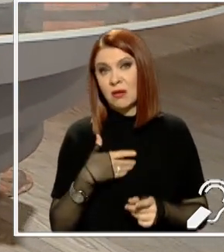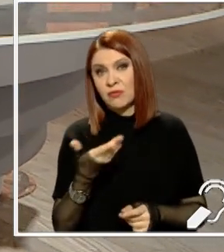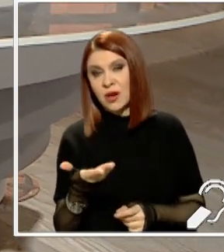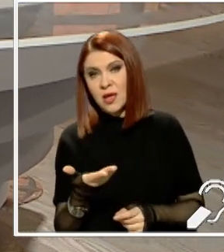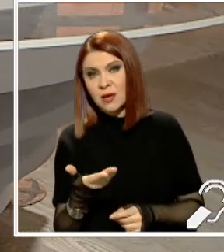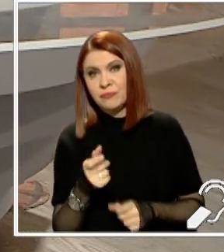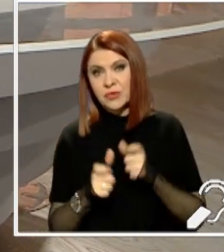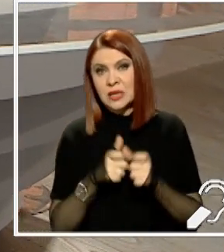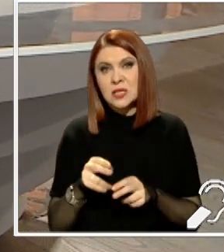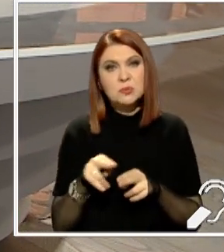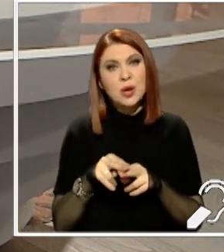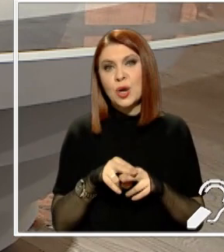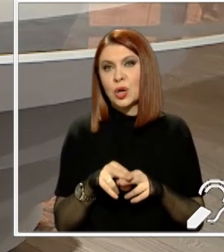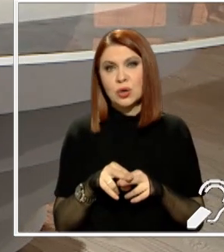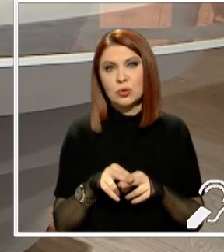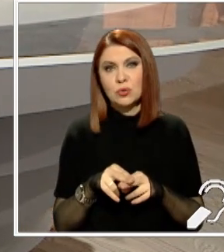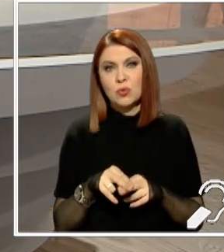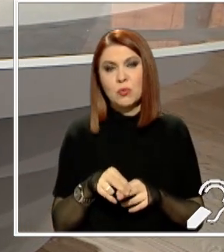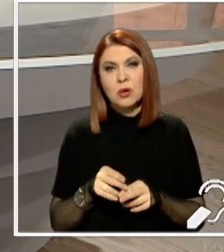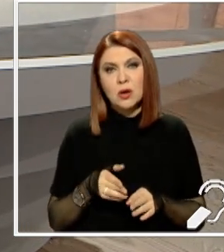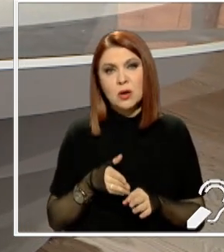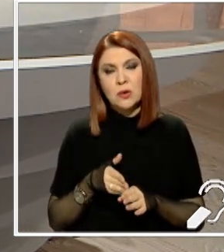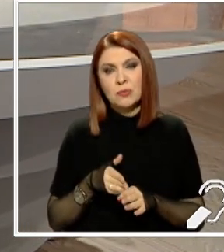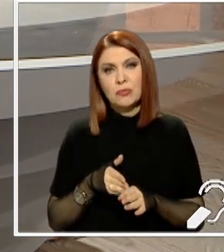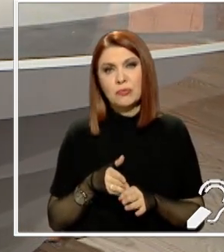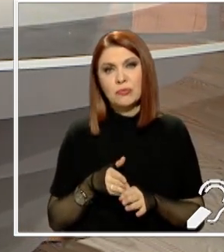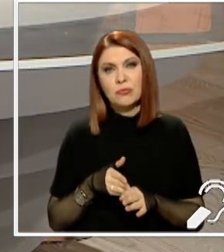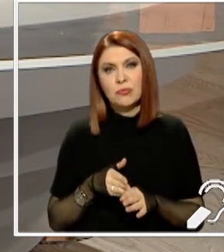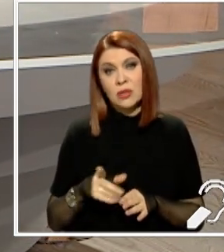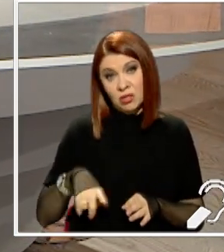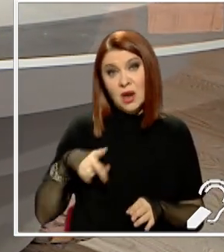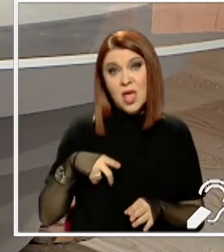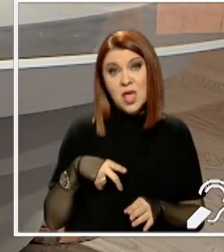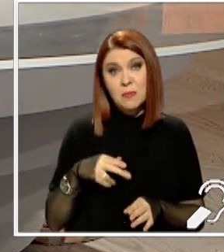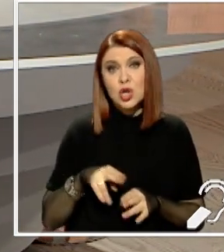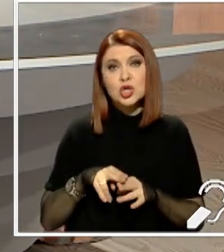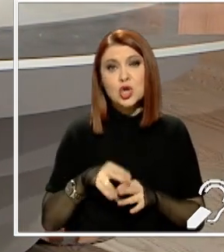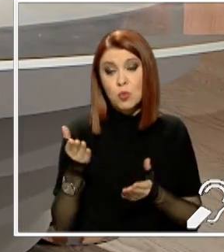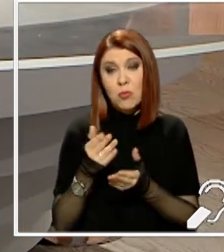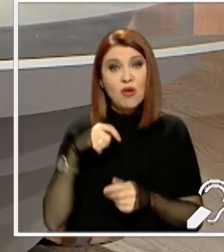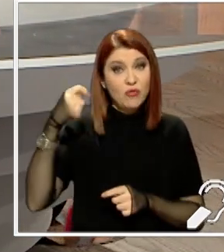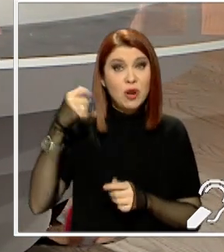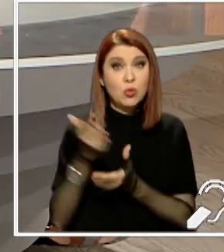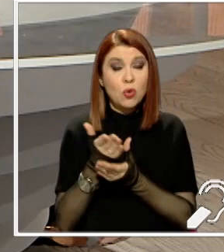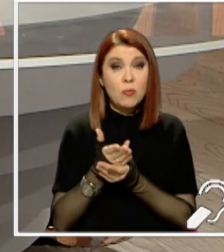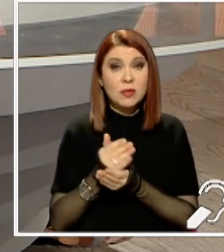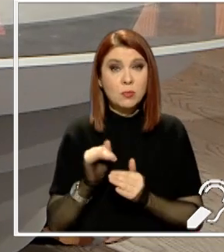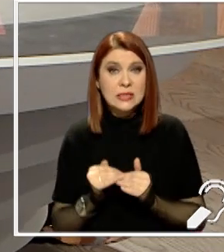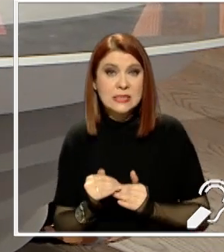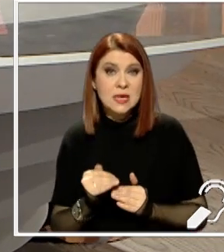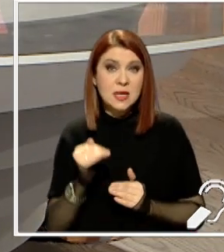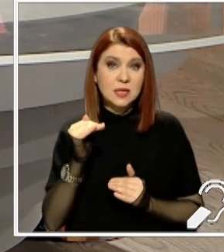asupra felului în care ne ducem viața și felul în care documentarul poate să ridice